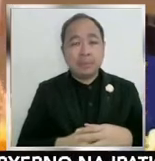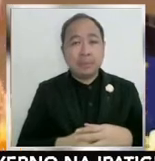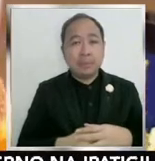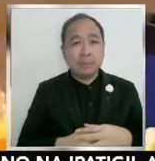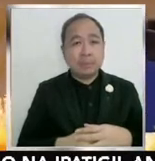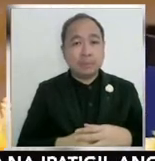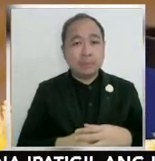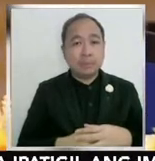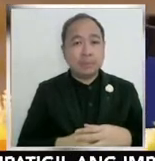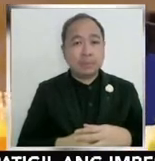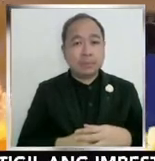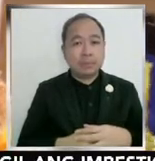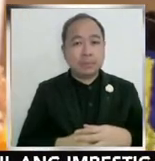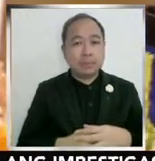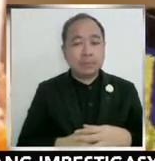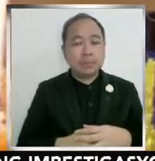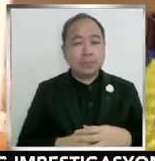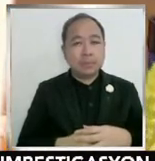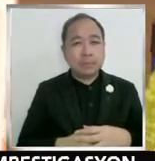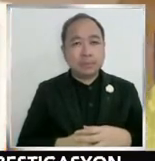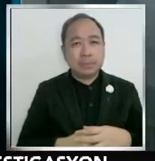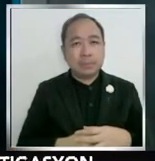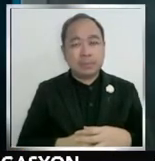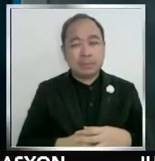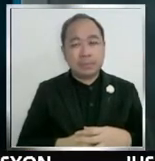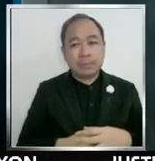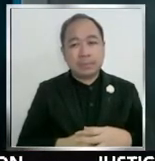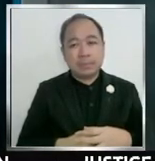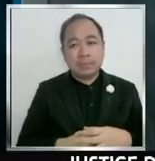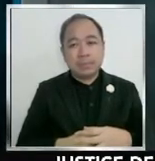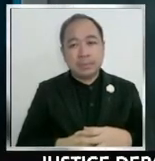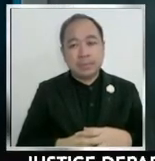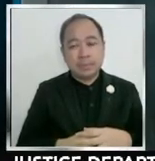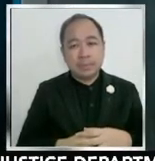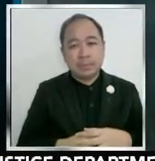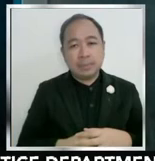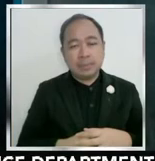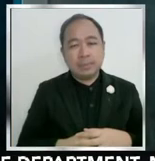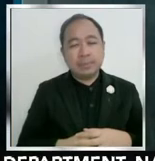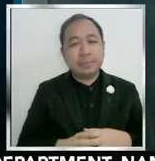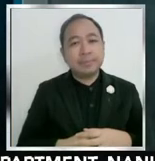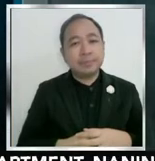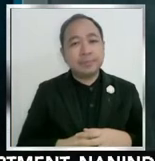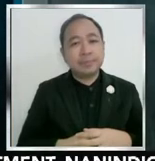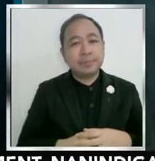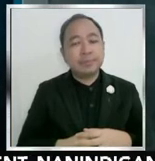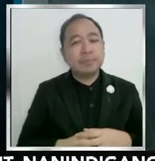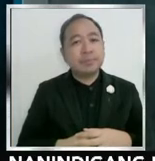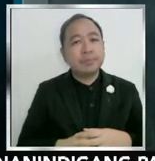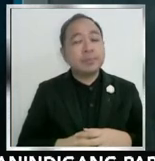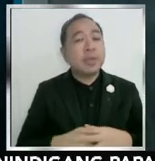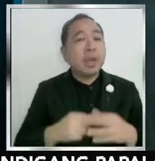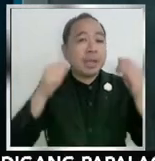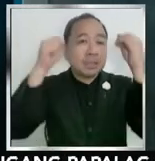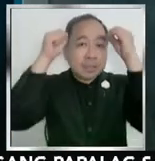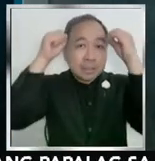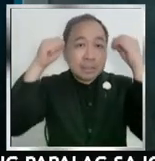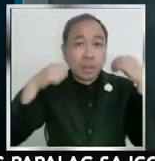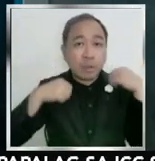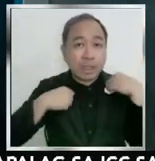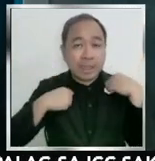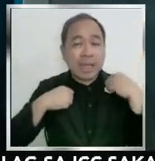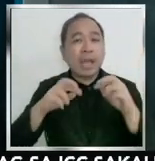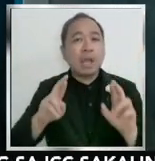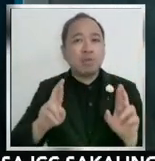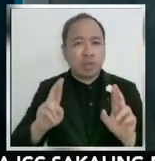Abdurrahman, Nakatuto, 24 Oras. Handa na ang pambayad ng Saudi Arabia para sa mga Pilipinong hindi napasahod